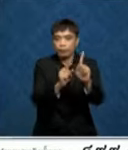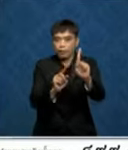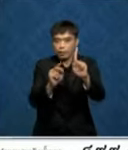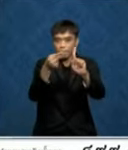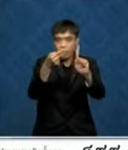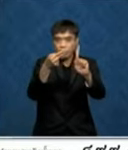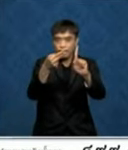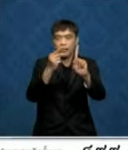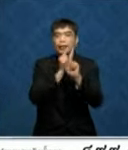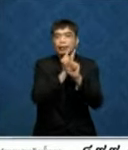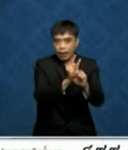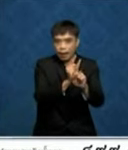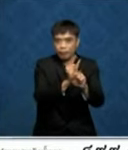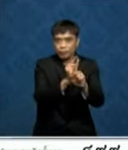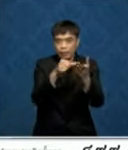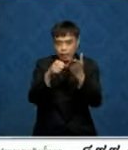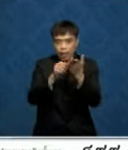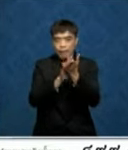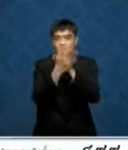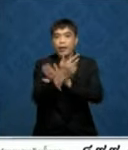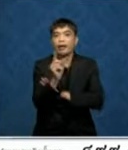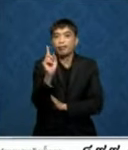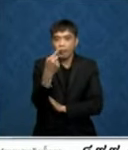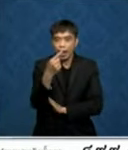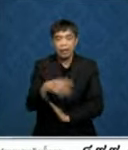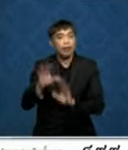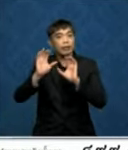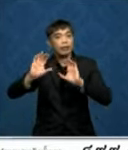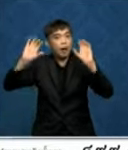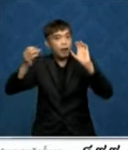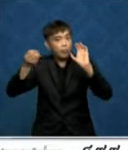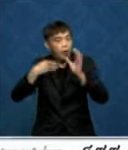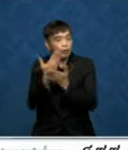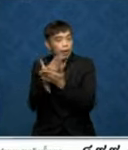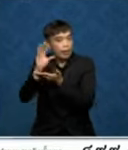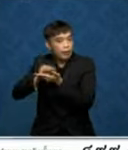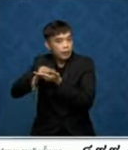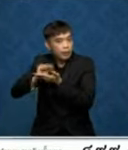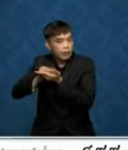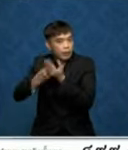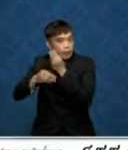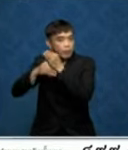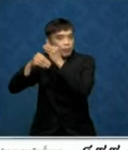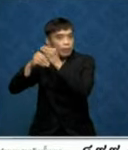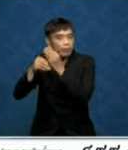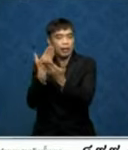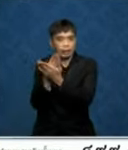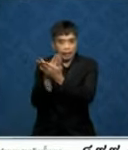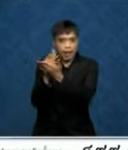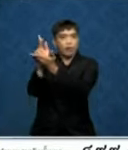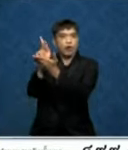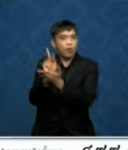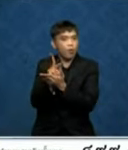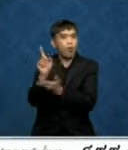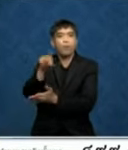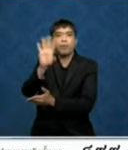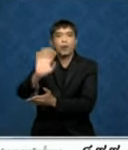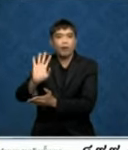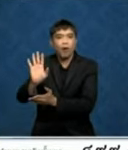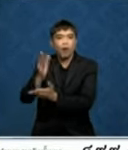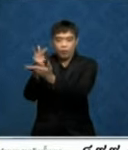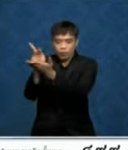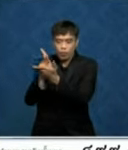ที่รัฐบาลประมาณการว่าจะจัดเก็บได้เพิ่มขึ้นนะครับโดยที่ไม่ต้องไปกู้เงิน 112,000 ล้านบาทนี้มา